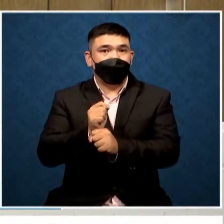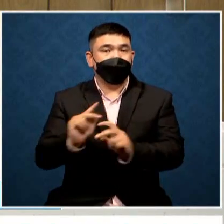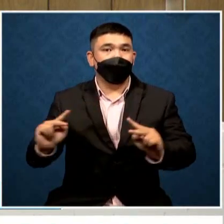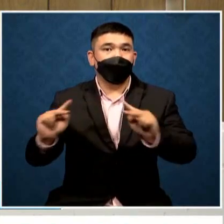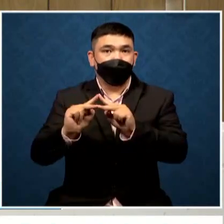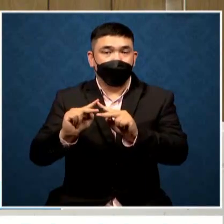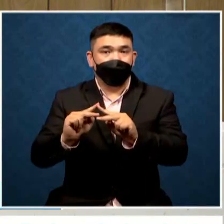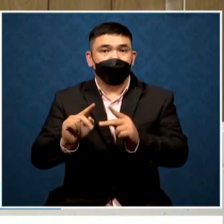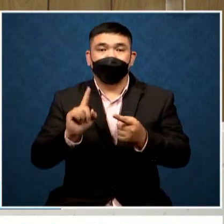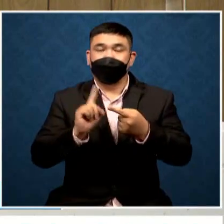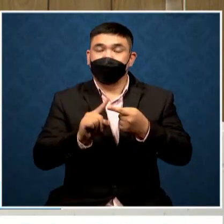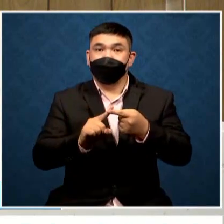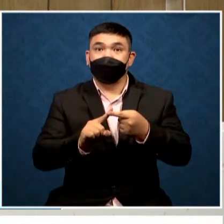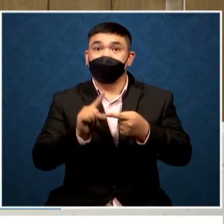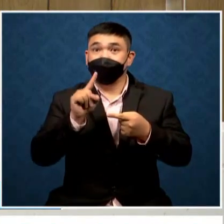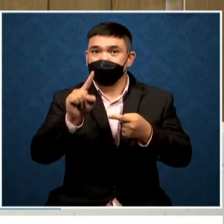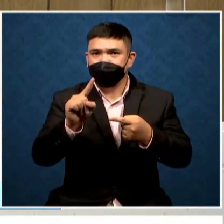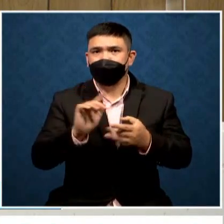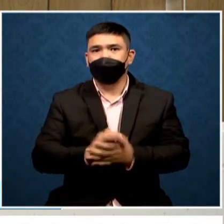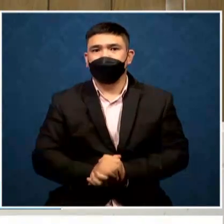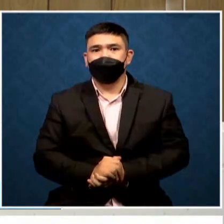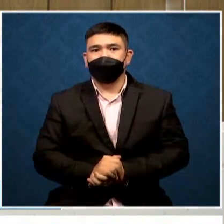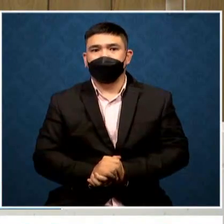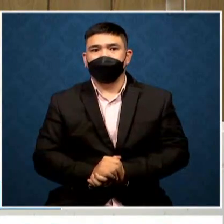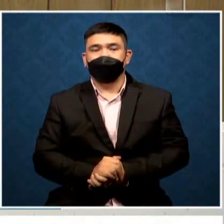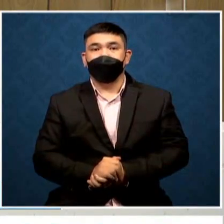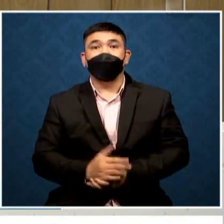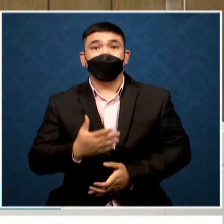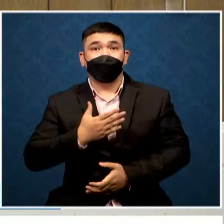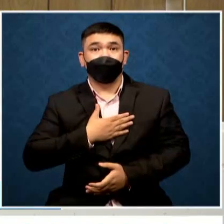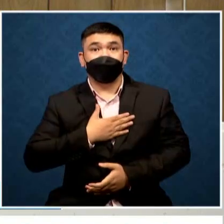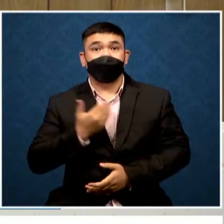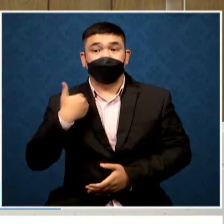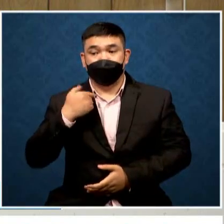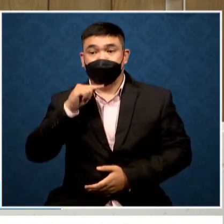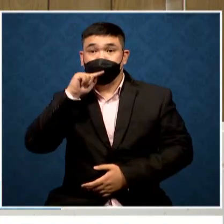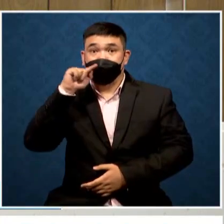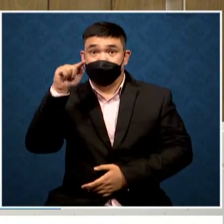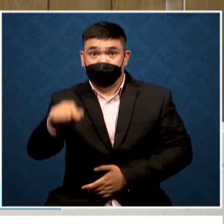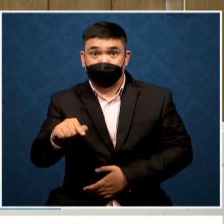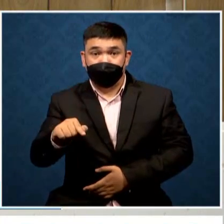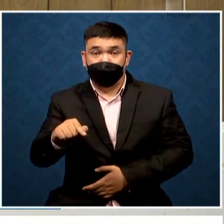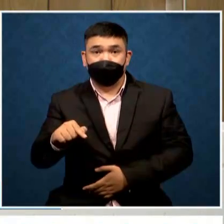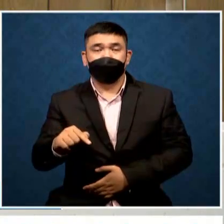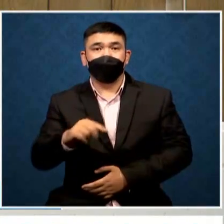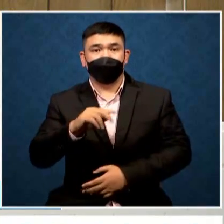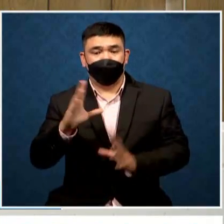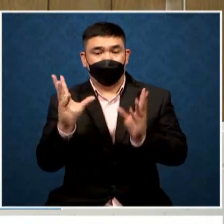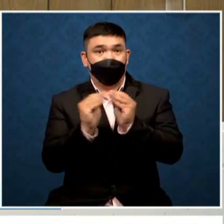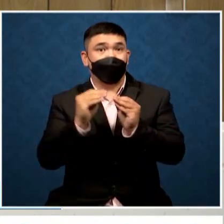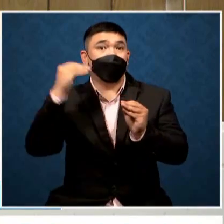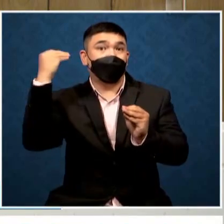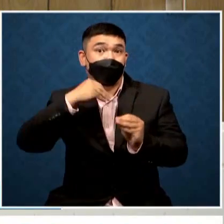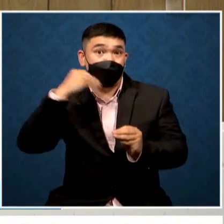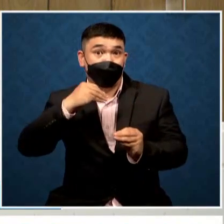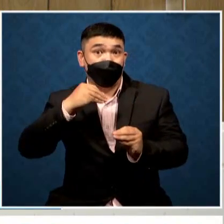นะครับในเรื่องแรกเลยนะครับผมได้มีการสั่งการปรากฏแน่ชัดในการประชุมทุกครั้ง